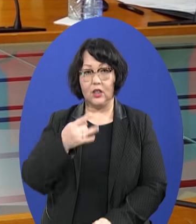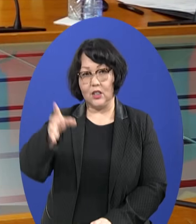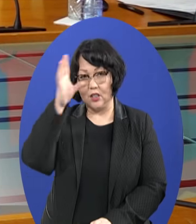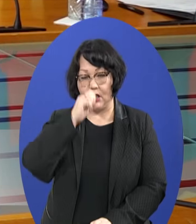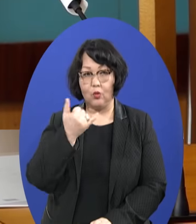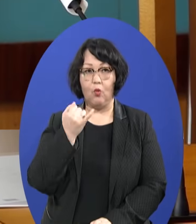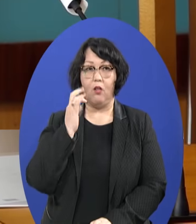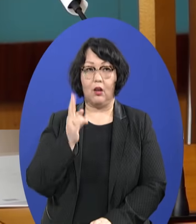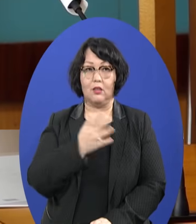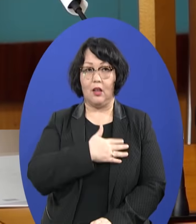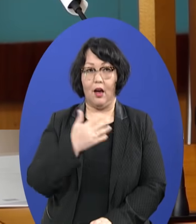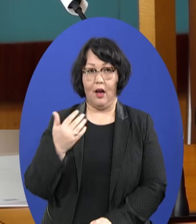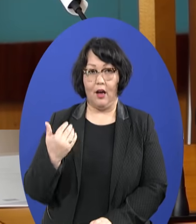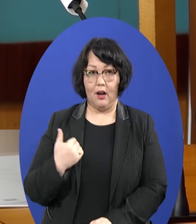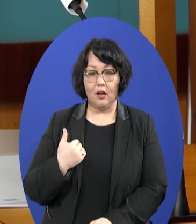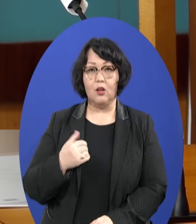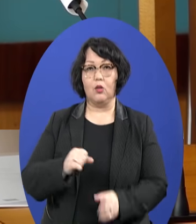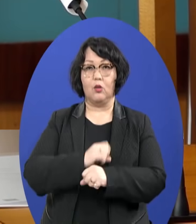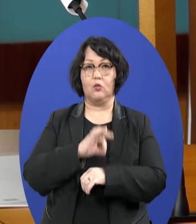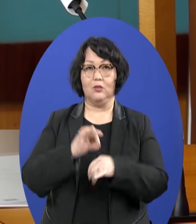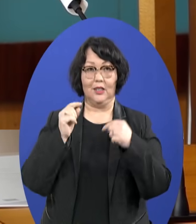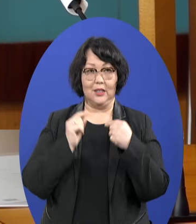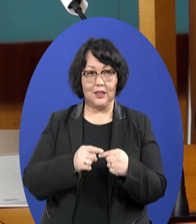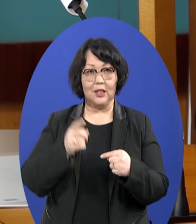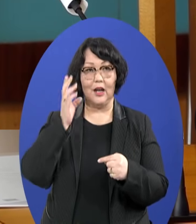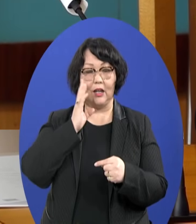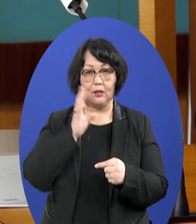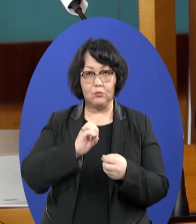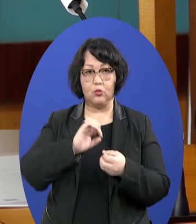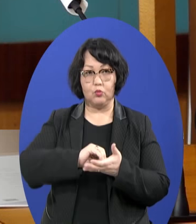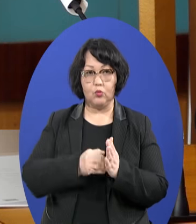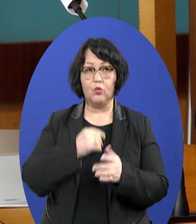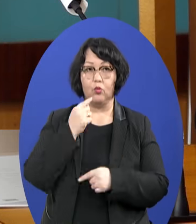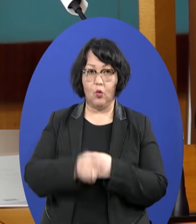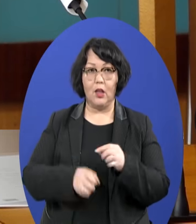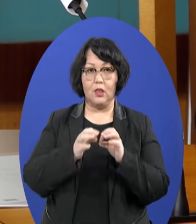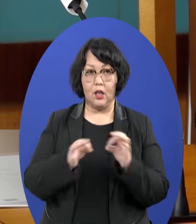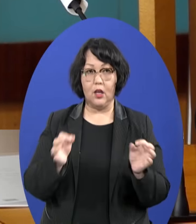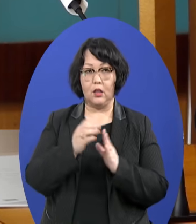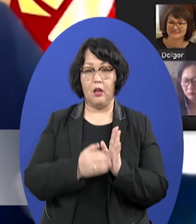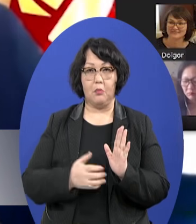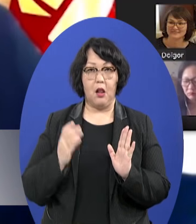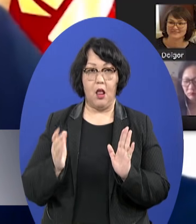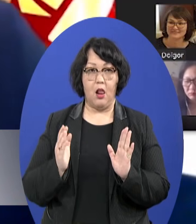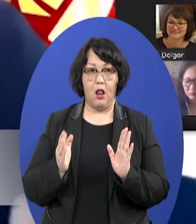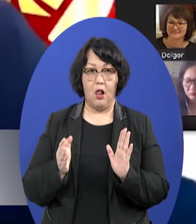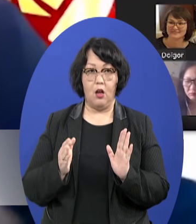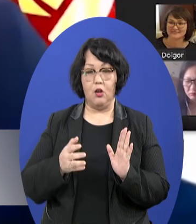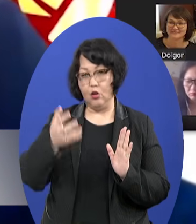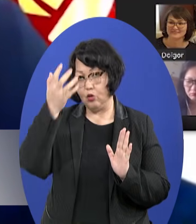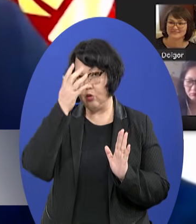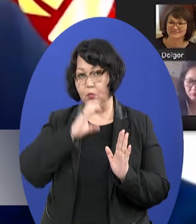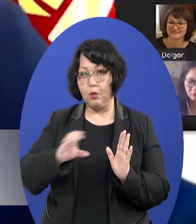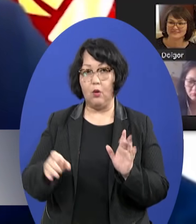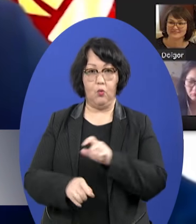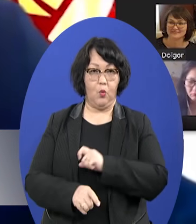комиссын дарга Амар Сайхан цар тахлын эсрэг авч хэрэгжүүлж байгаа арга хэмжээний талаар дэлгэрэнгүй танилцууллаа. Мөн тэрээр төр хувийн хөвшил